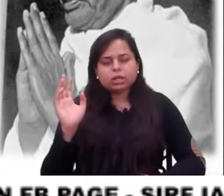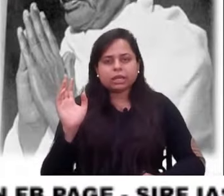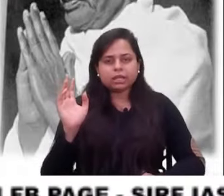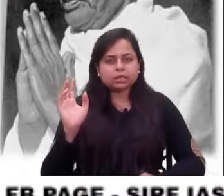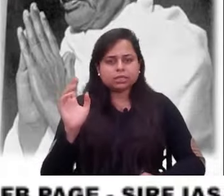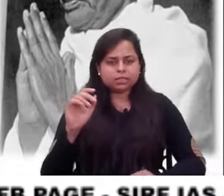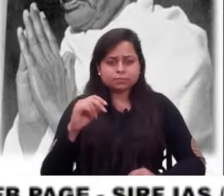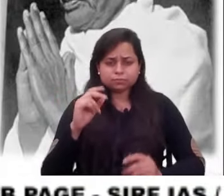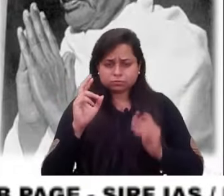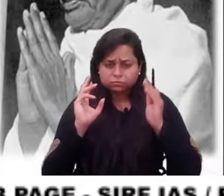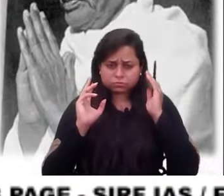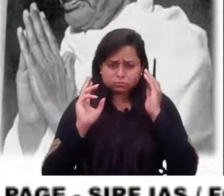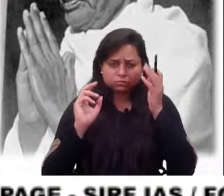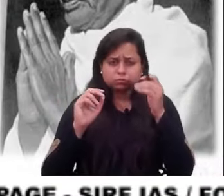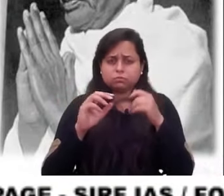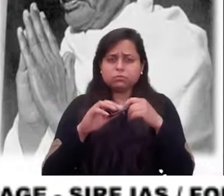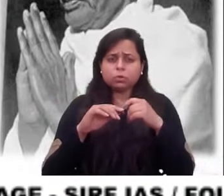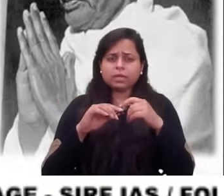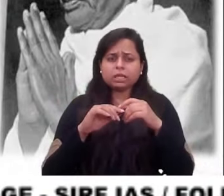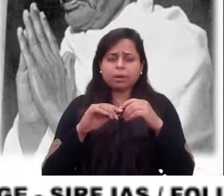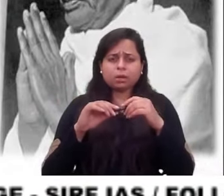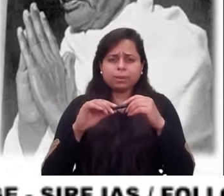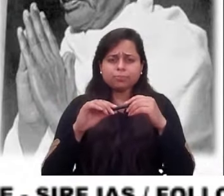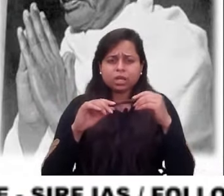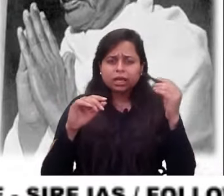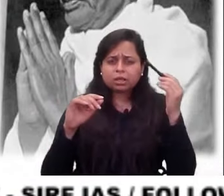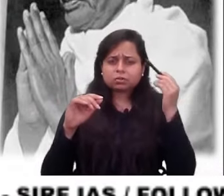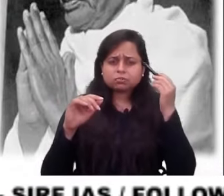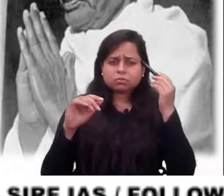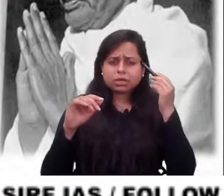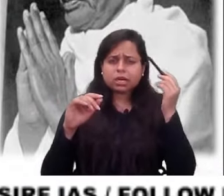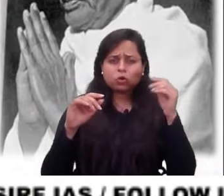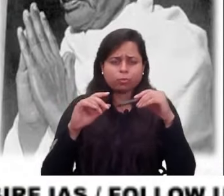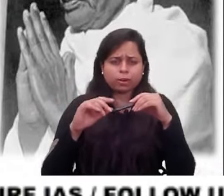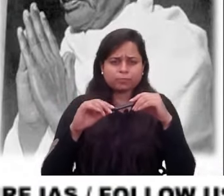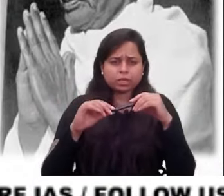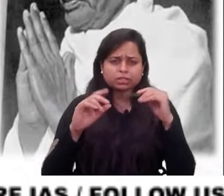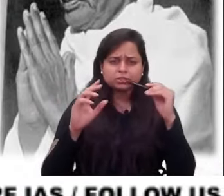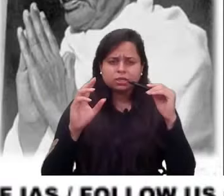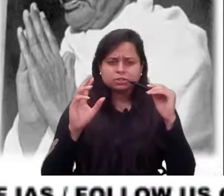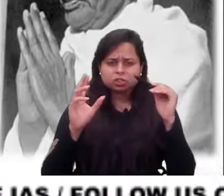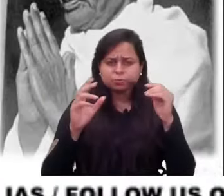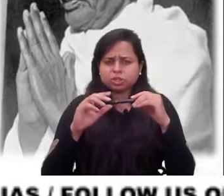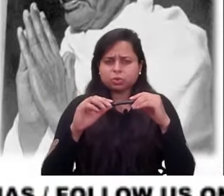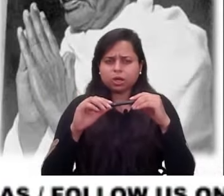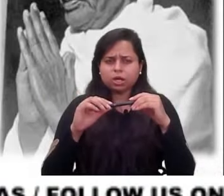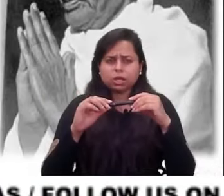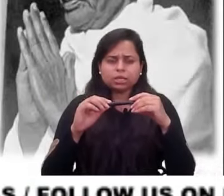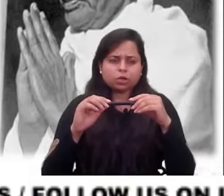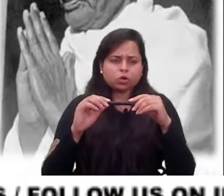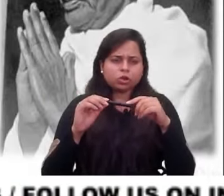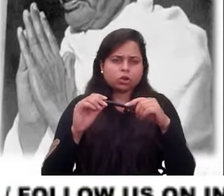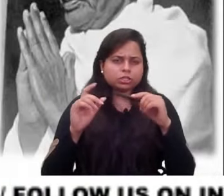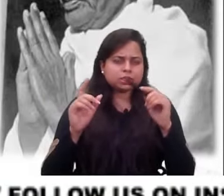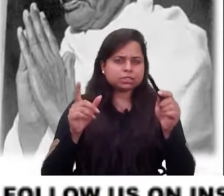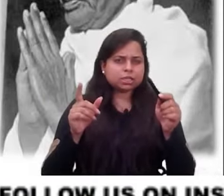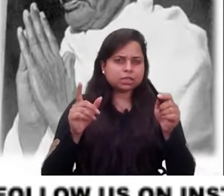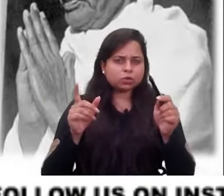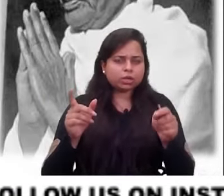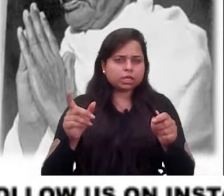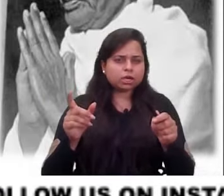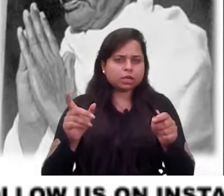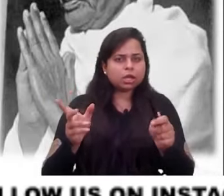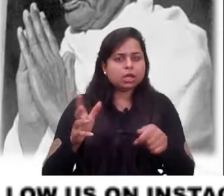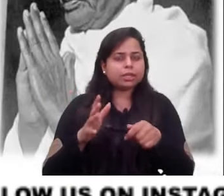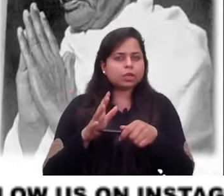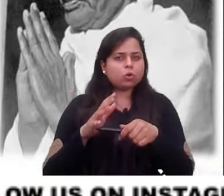नहीं है कि उनके दिमाग में तिहरा घुमा excretion हुआ था कि और इसी के